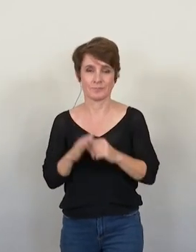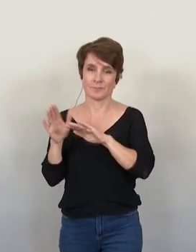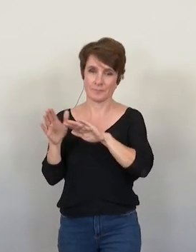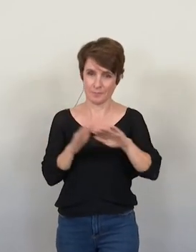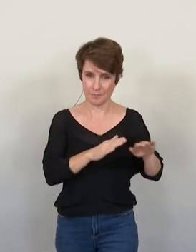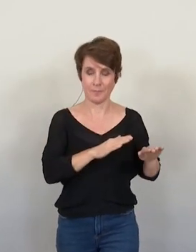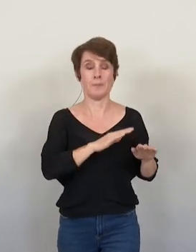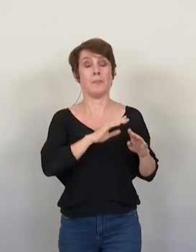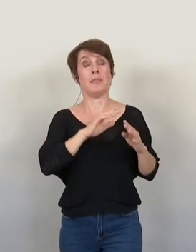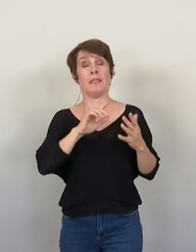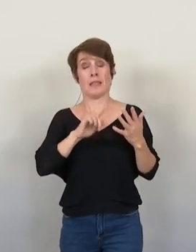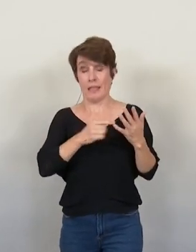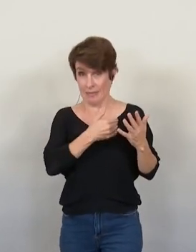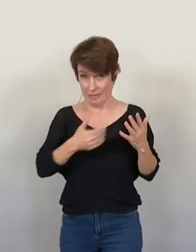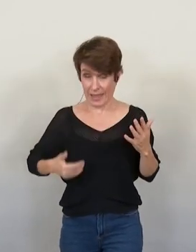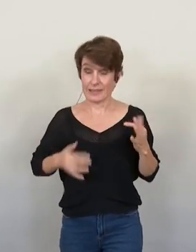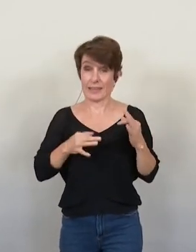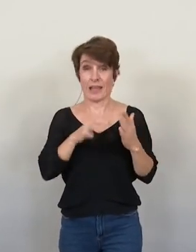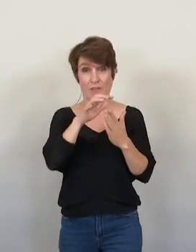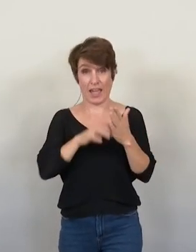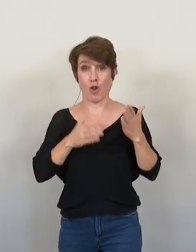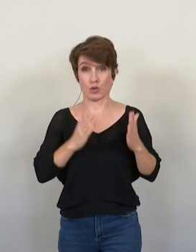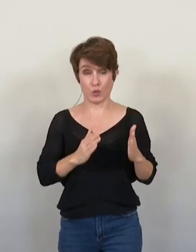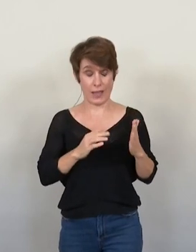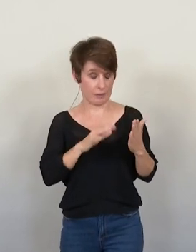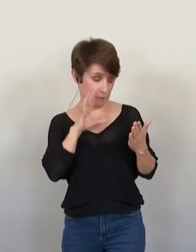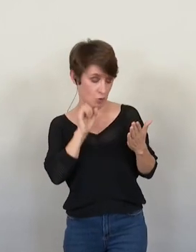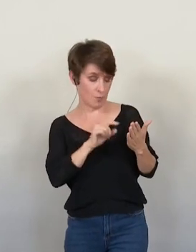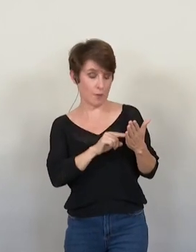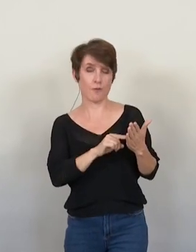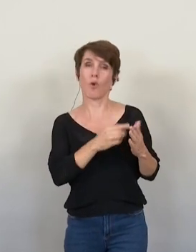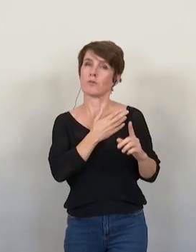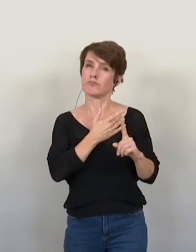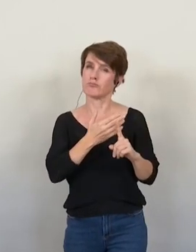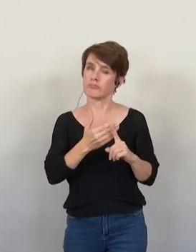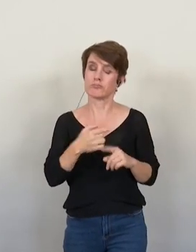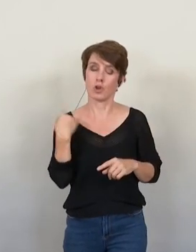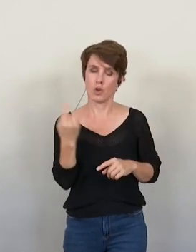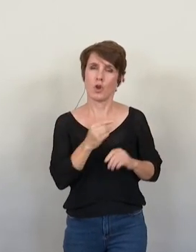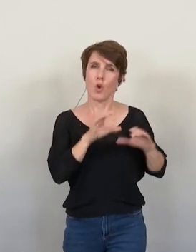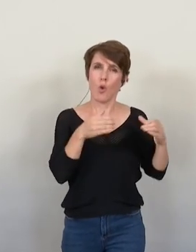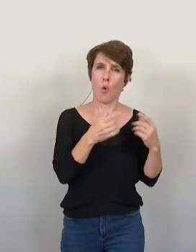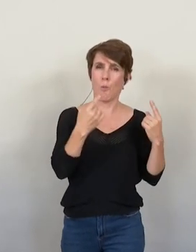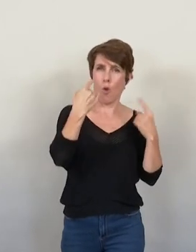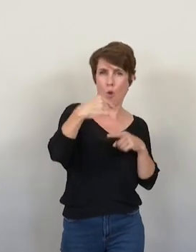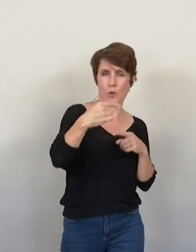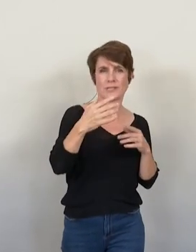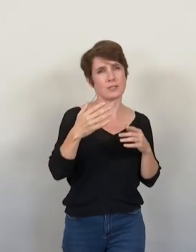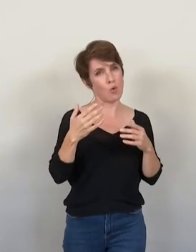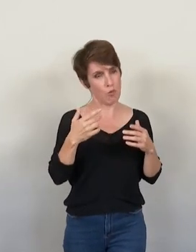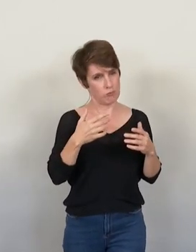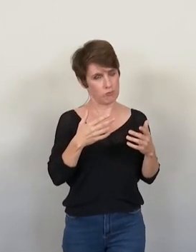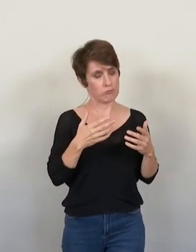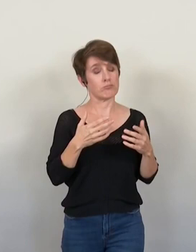ces rendu actes cela fait plusieurs fois que les groupes d'opposition concernant la procédure des fêes des tuiles sur laquelle je